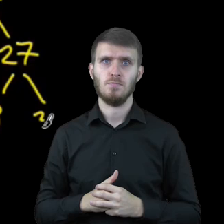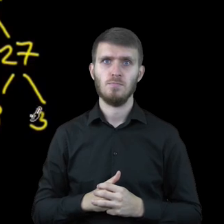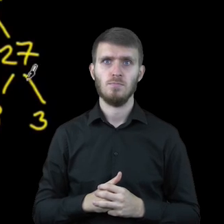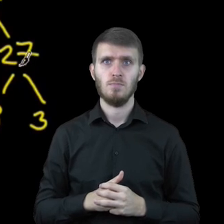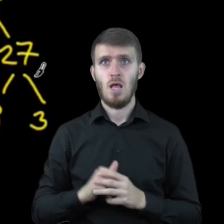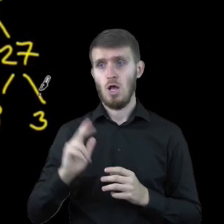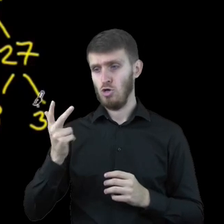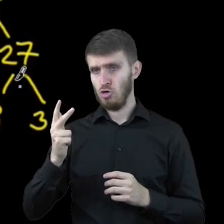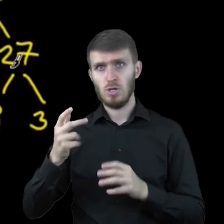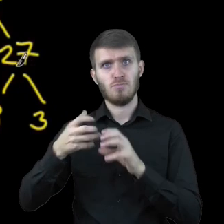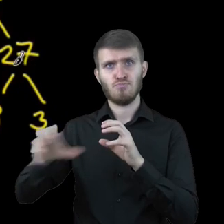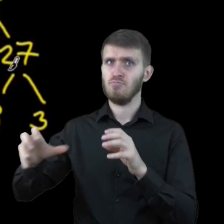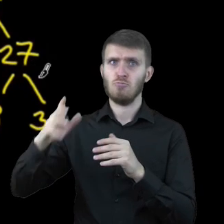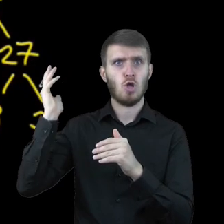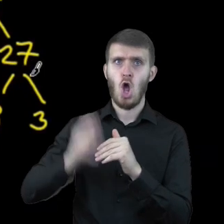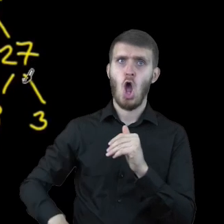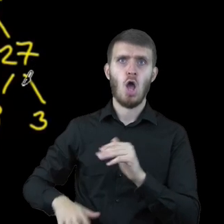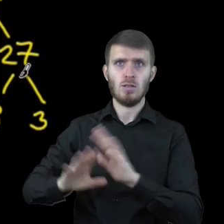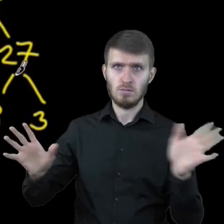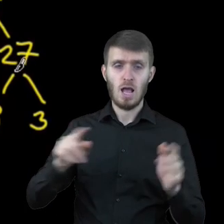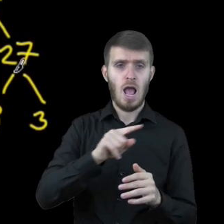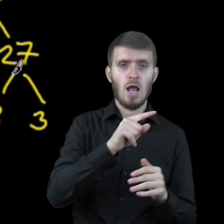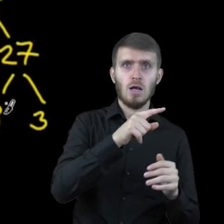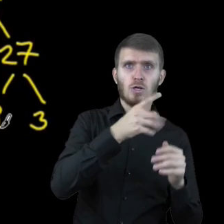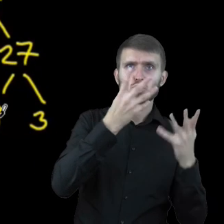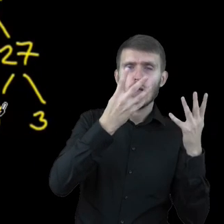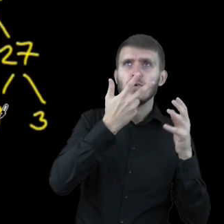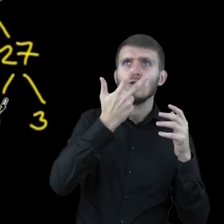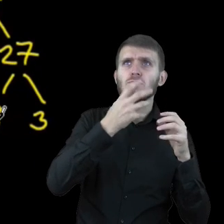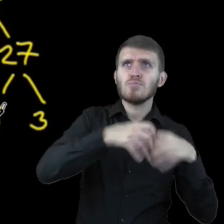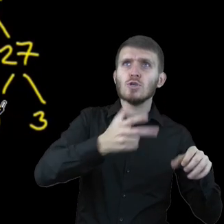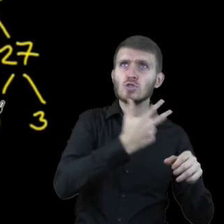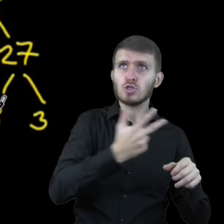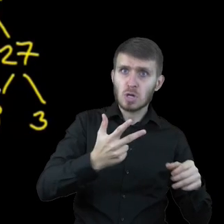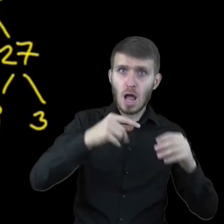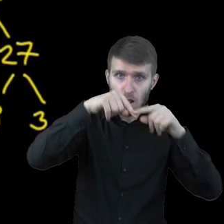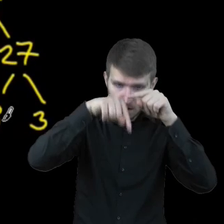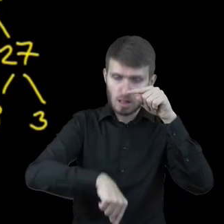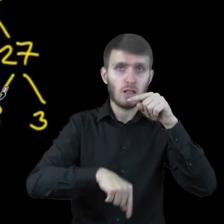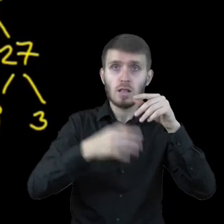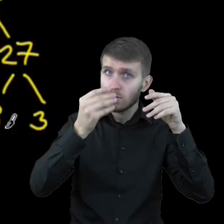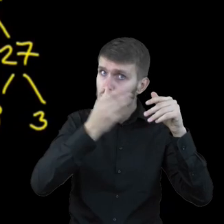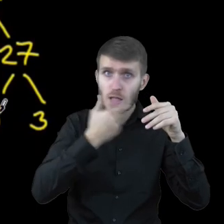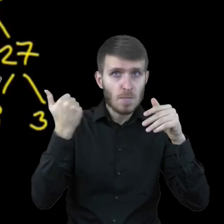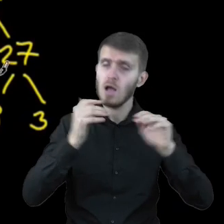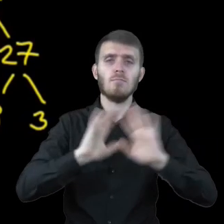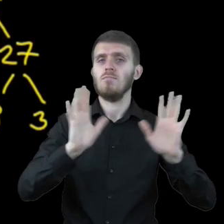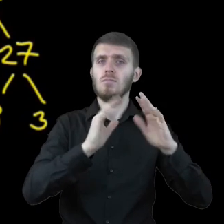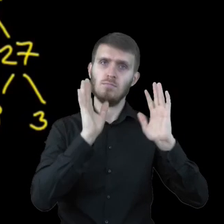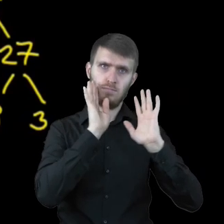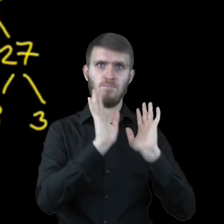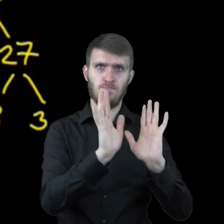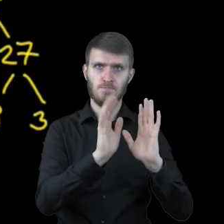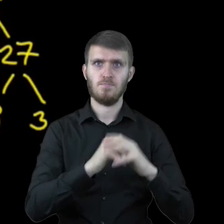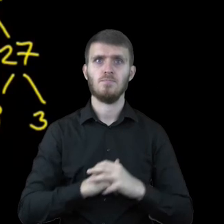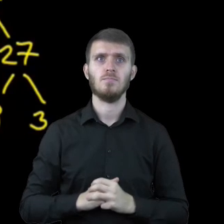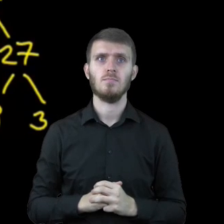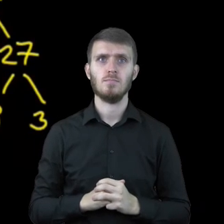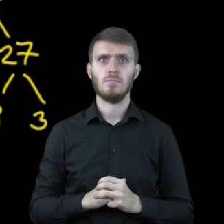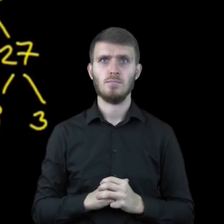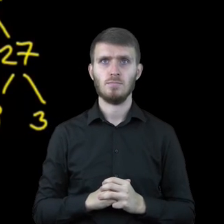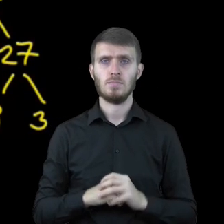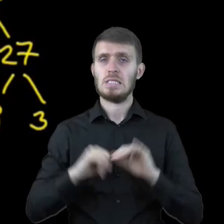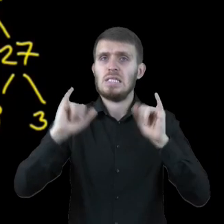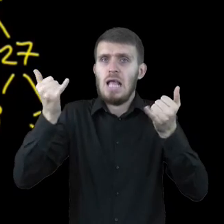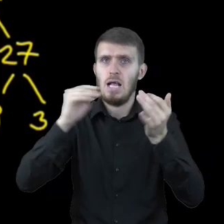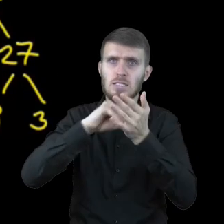tak? bo jeszcze 27 możemy sobie rozbić. I widzimy, że 3 to jest 3 razy 3, to już nie będziemy się z tym tutaj